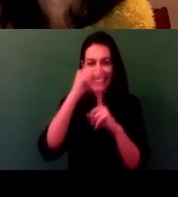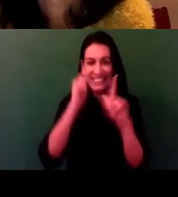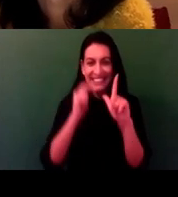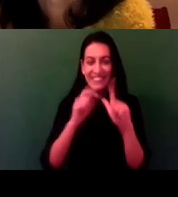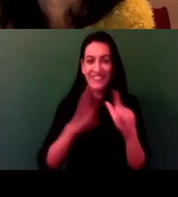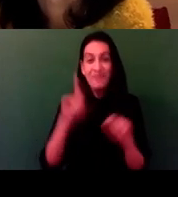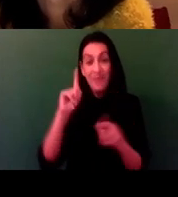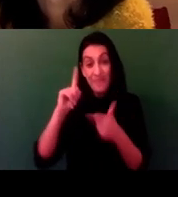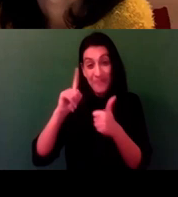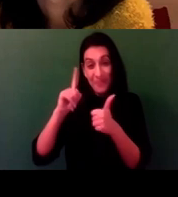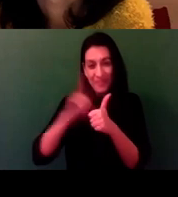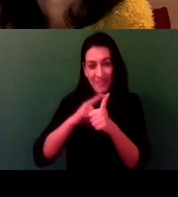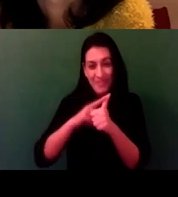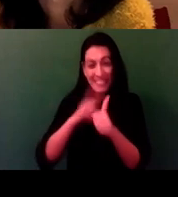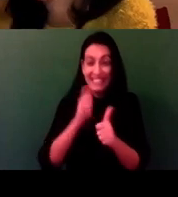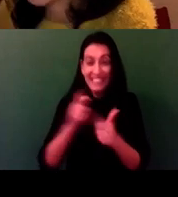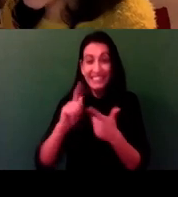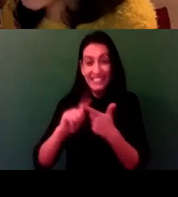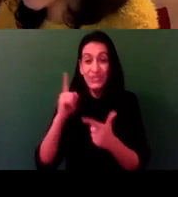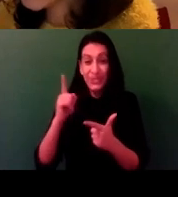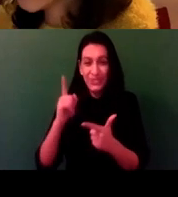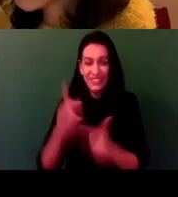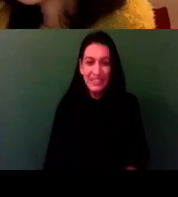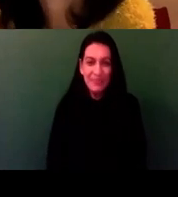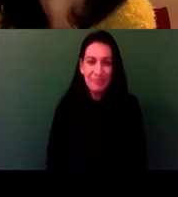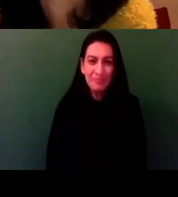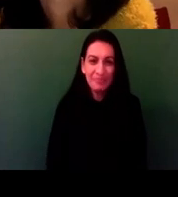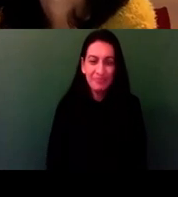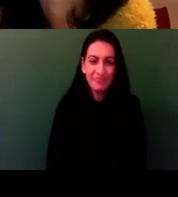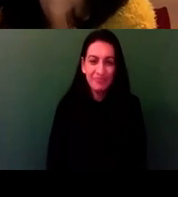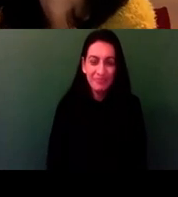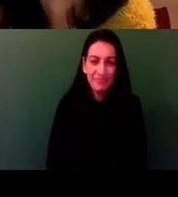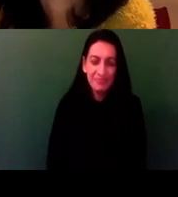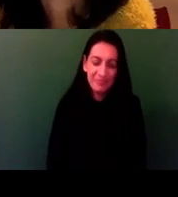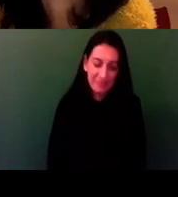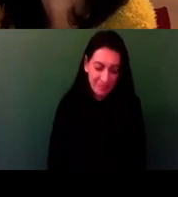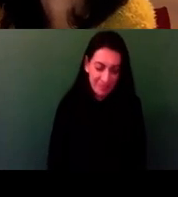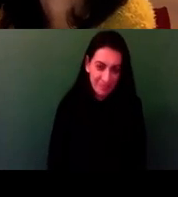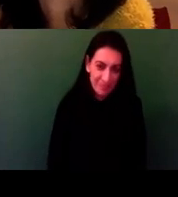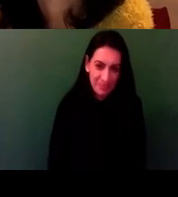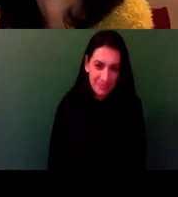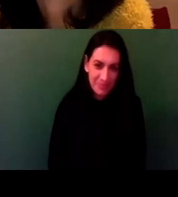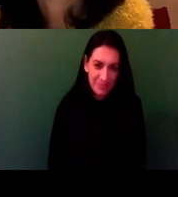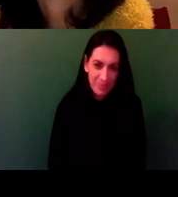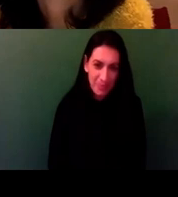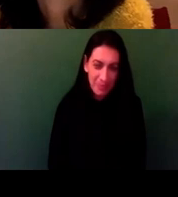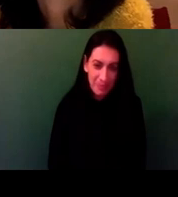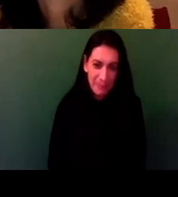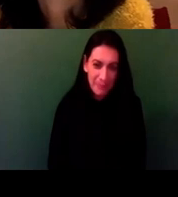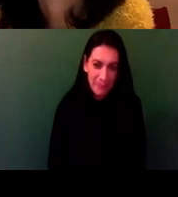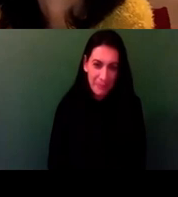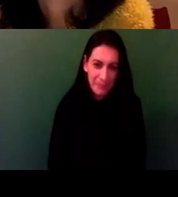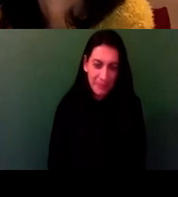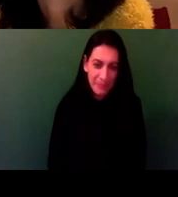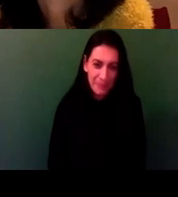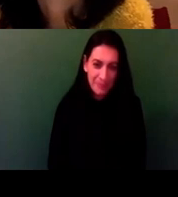çok kısaca üniversitenin burada aslında rolü, Korhan Hoca kendisi açıkladı bunu. Biraz önce konuşmasında çok